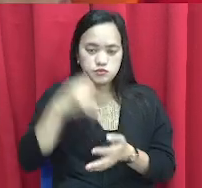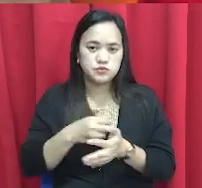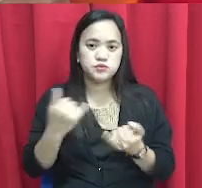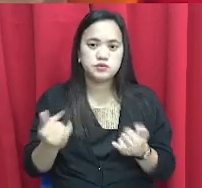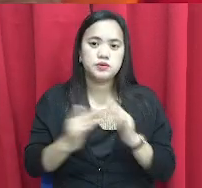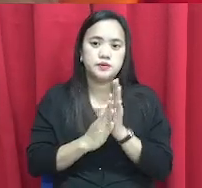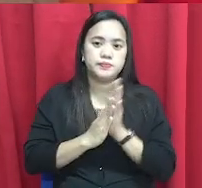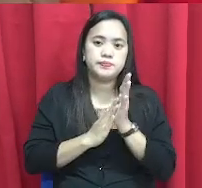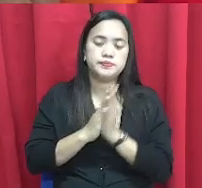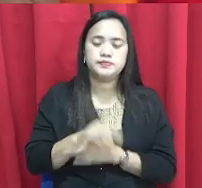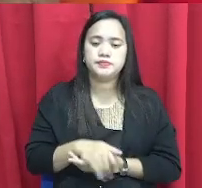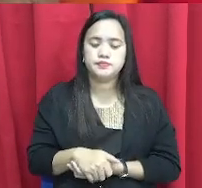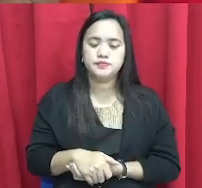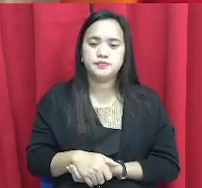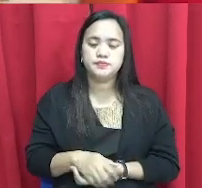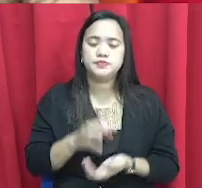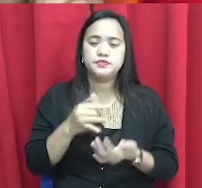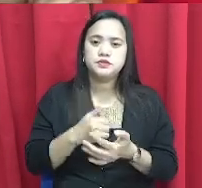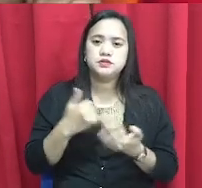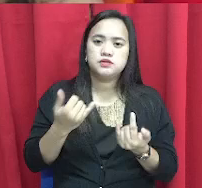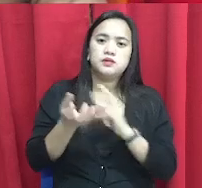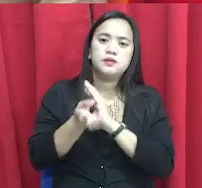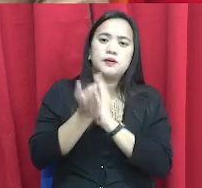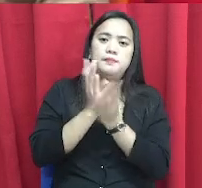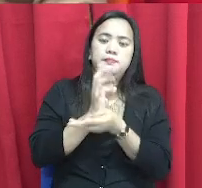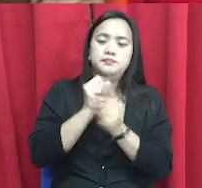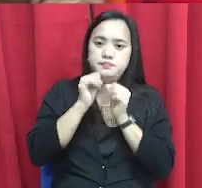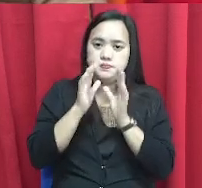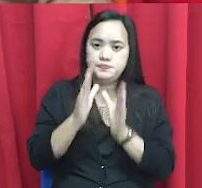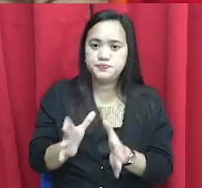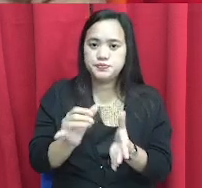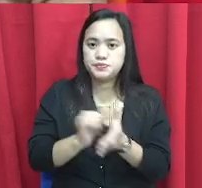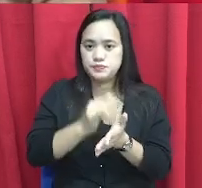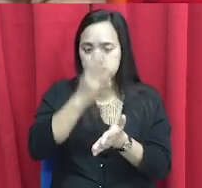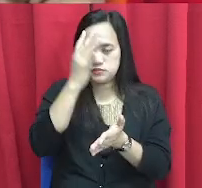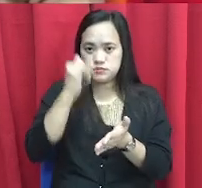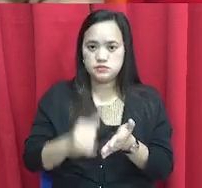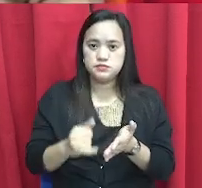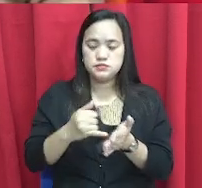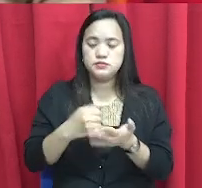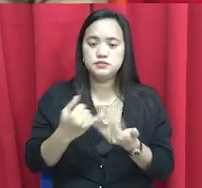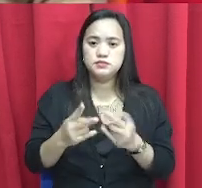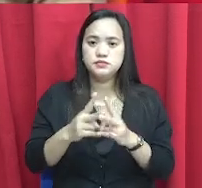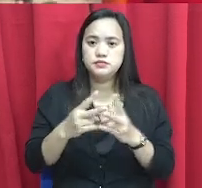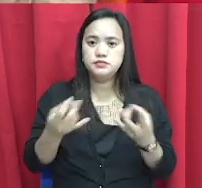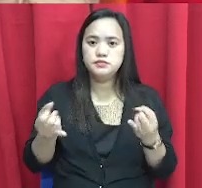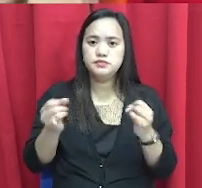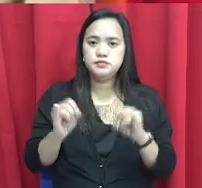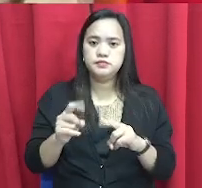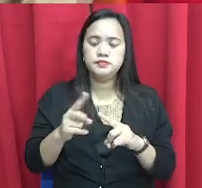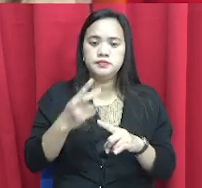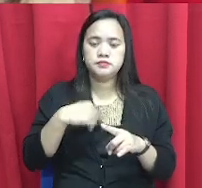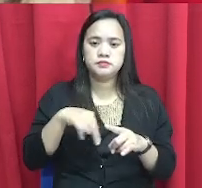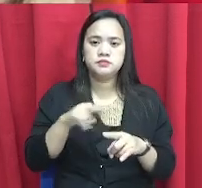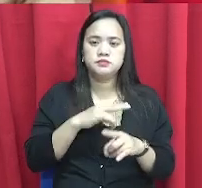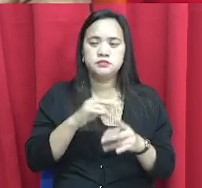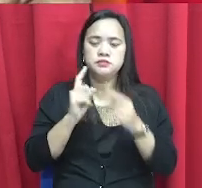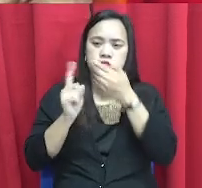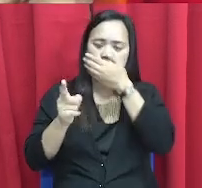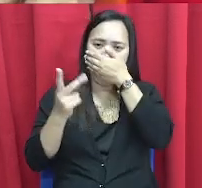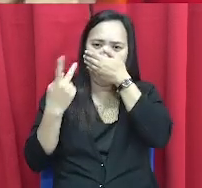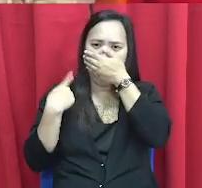ng family ay na-bless Kaya nga po yan pong napakahalaga po dito ah sa ating pong pinagusapan ni past sir RJ Kaya nga